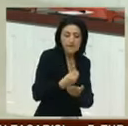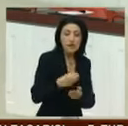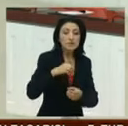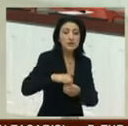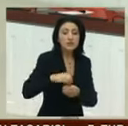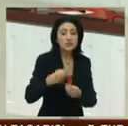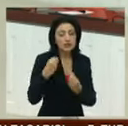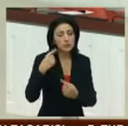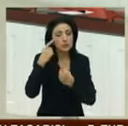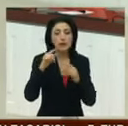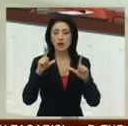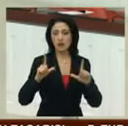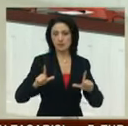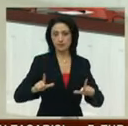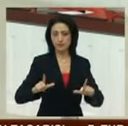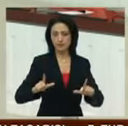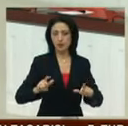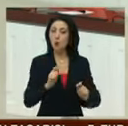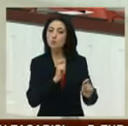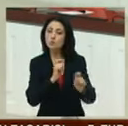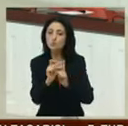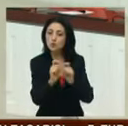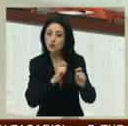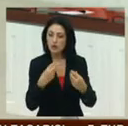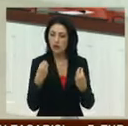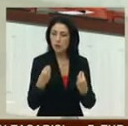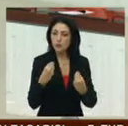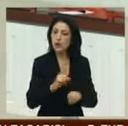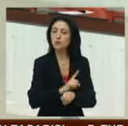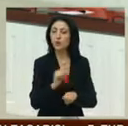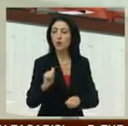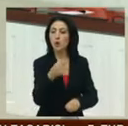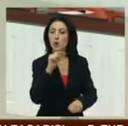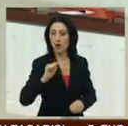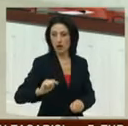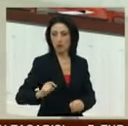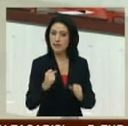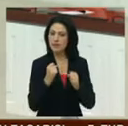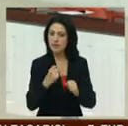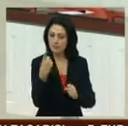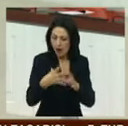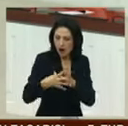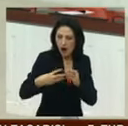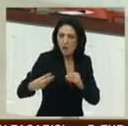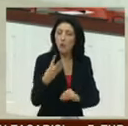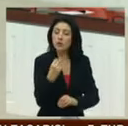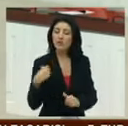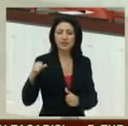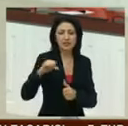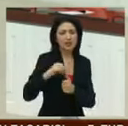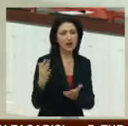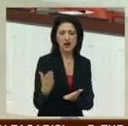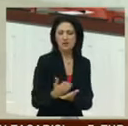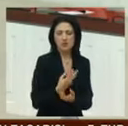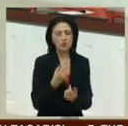çağrısına samimiyetle katılmalıyız. Müzakereler dinamik bir süreçtir ve dinamizm bir kez kaybedildiğinde yeniden kazanmak